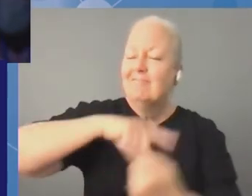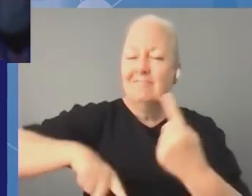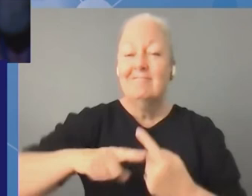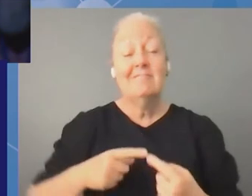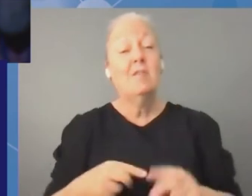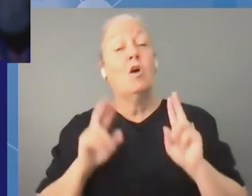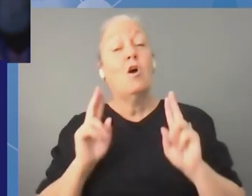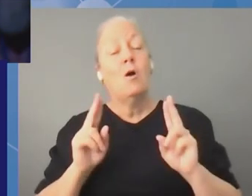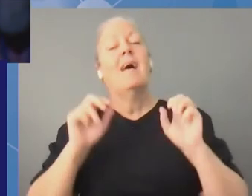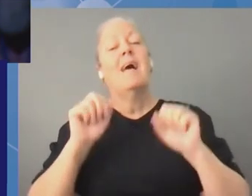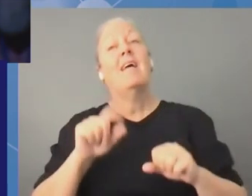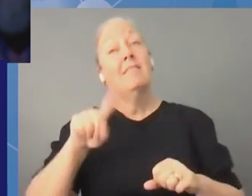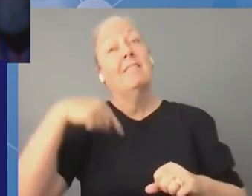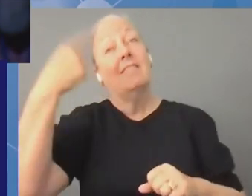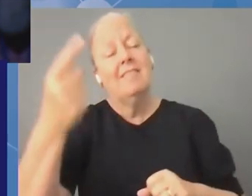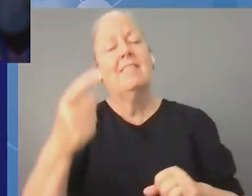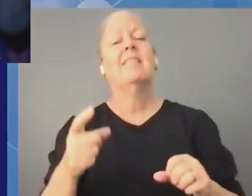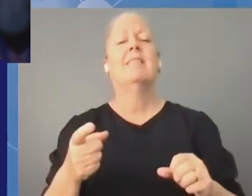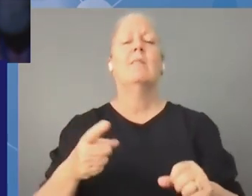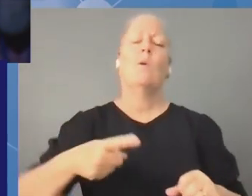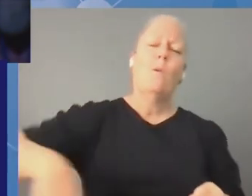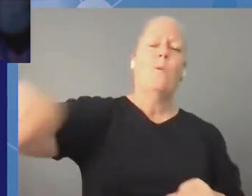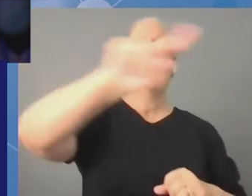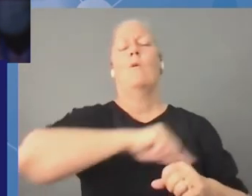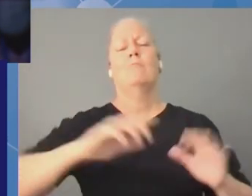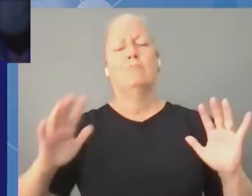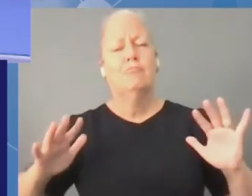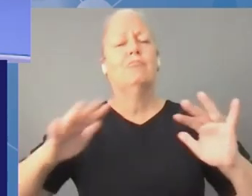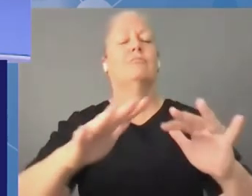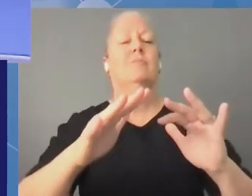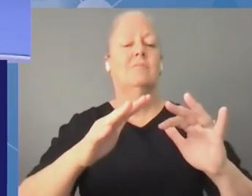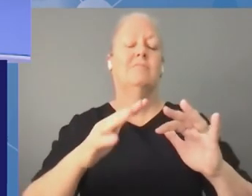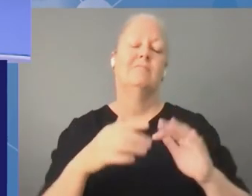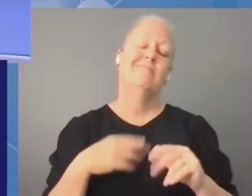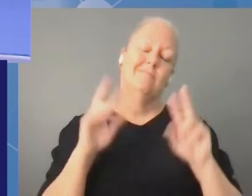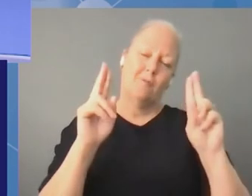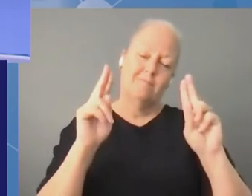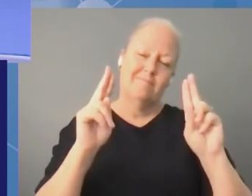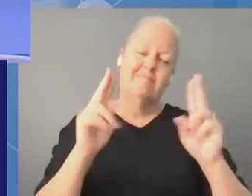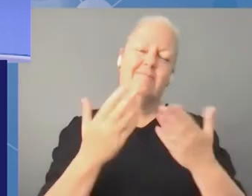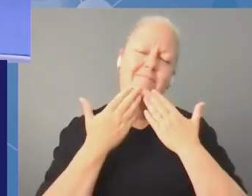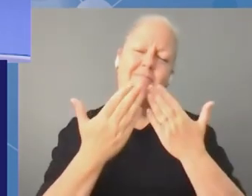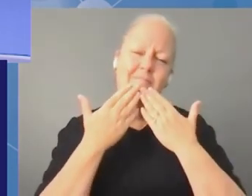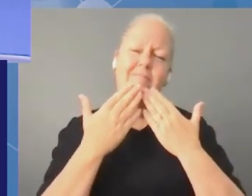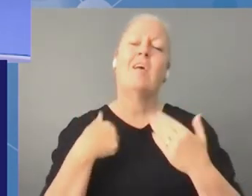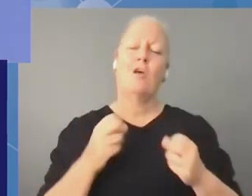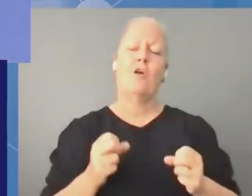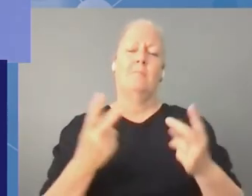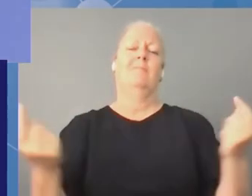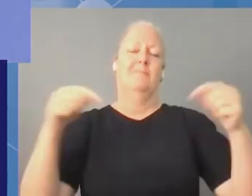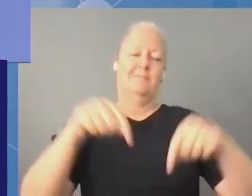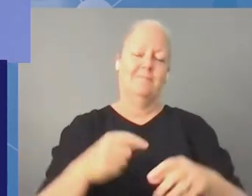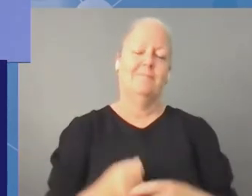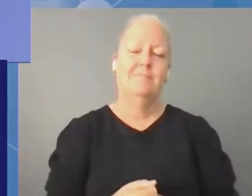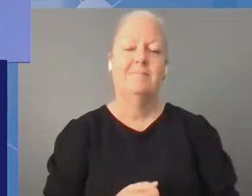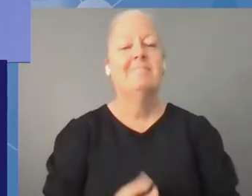的主任，感谢有这样的一个机会，今年我们又一次